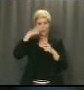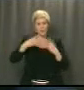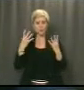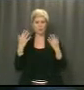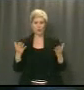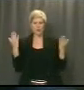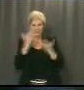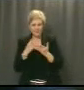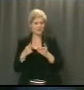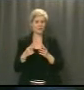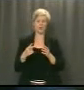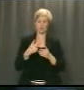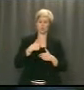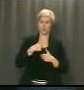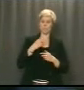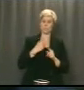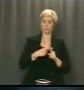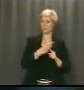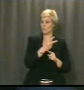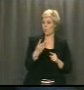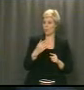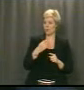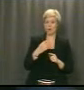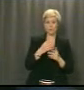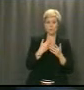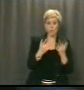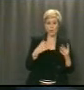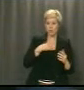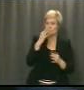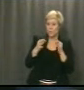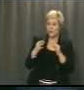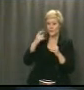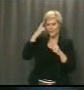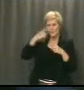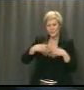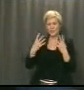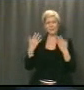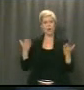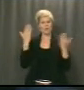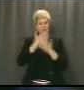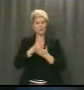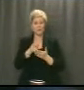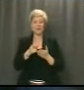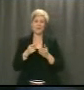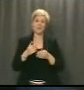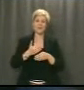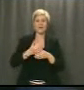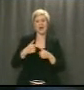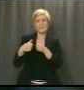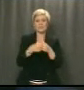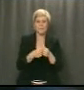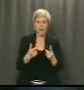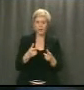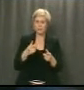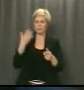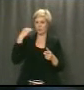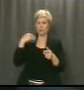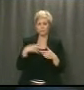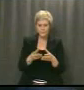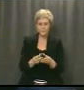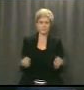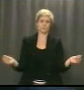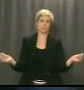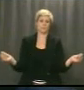kulturdagnatt där i alla fall jag och många som jag har pratat med upplever att kulturdagnatt och det evenemang som det faktiskt var numera var helt försvunnit och